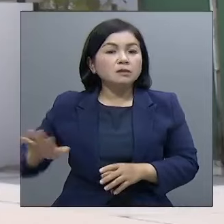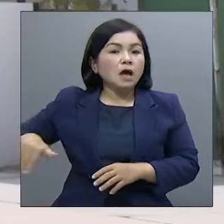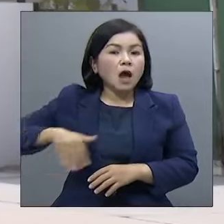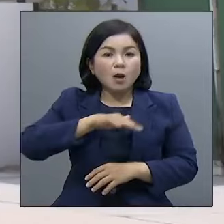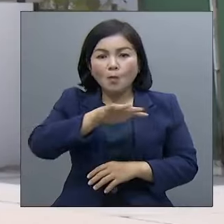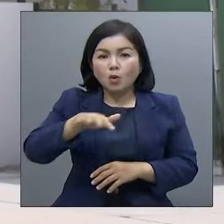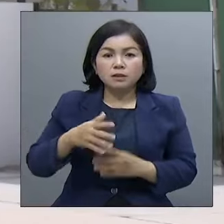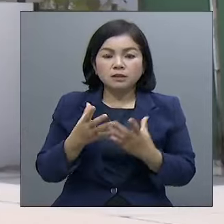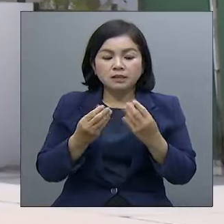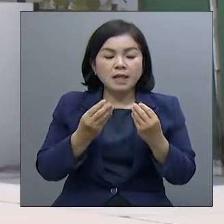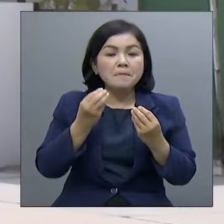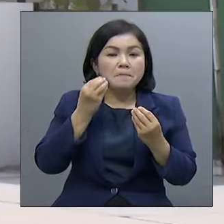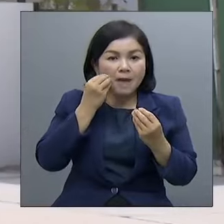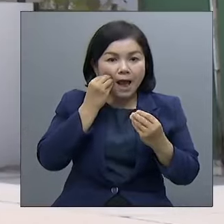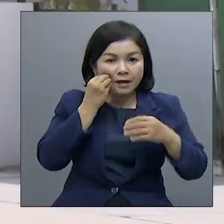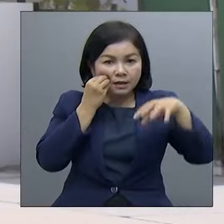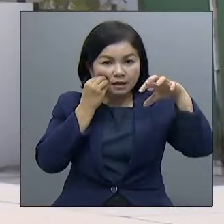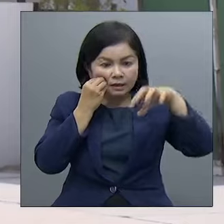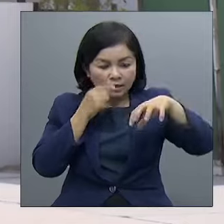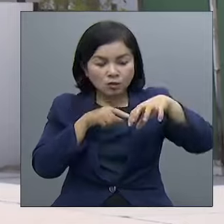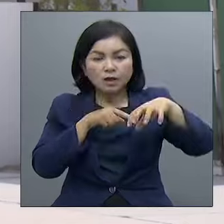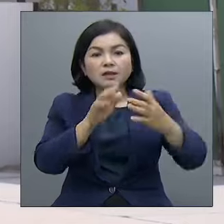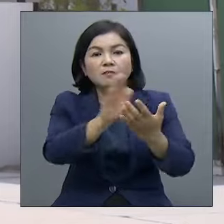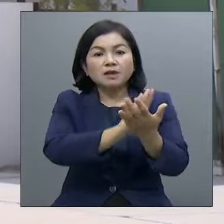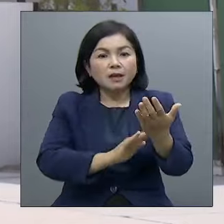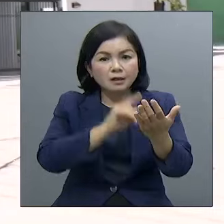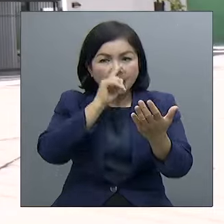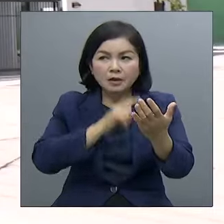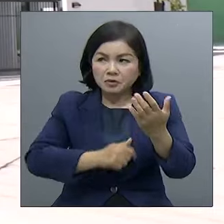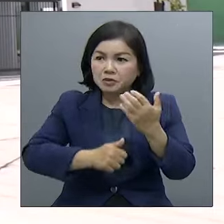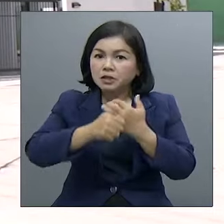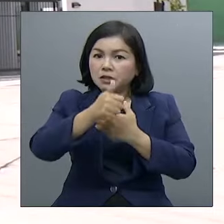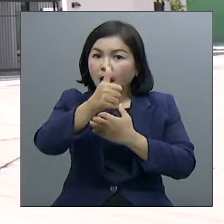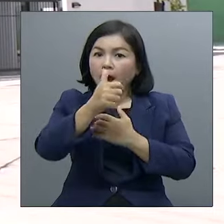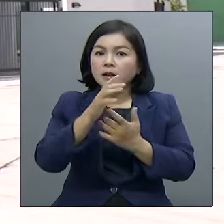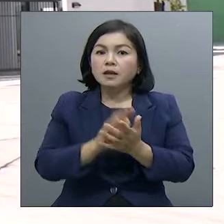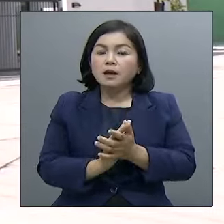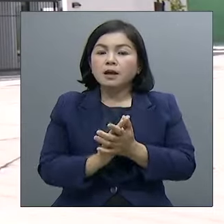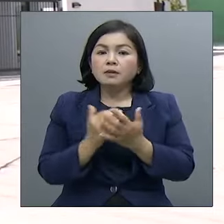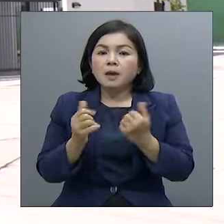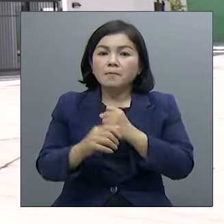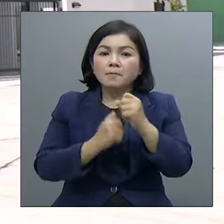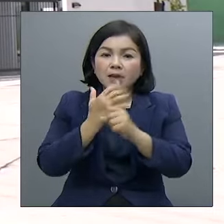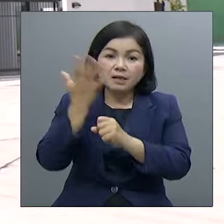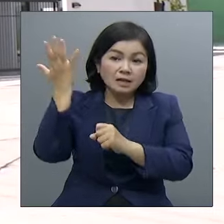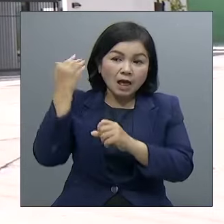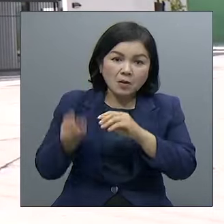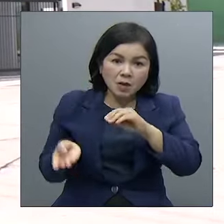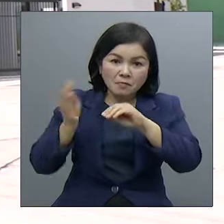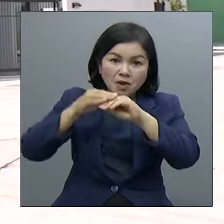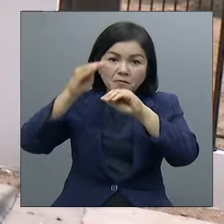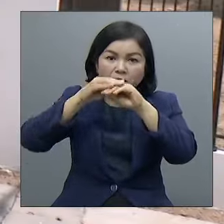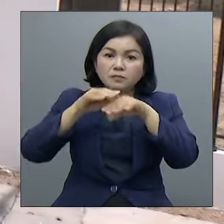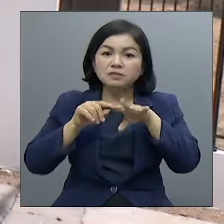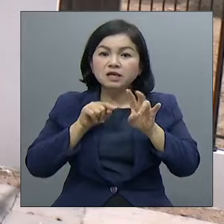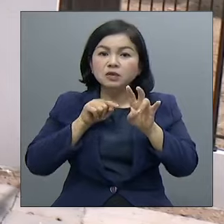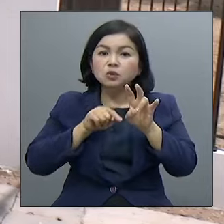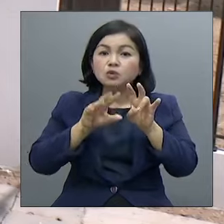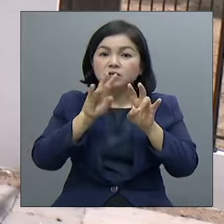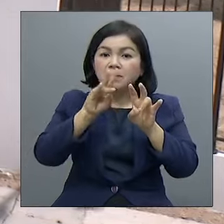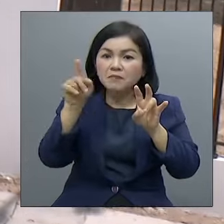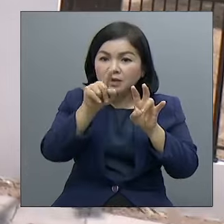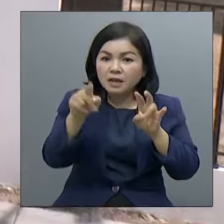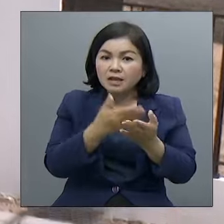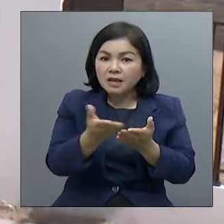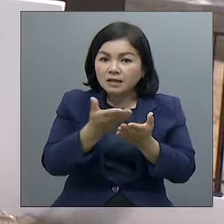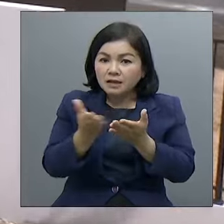ทรัพย์ในปีนี้นะคะก็มีทิศทางเชิงบวกค่ะเพราะว่าอุปทานในไตรมาสที่4ปีที่แล้วเพิ่มขึ้นร้อยละ 7.7 นะคะแต่ก็ยังต่ำ